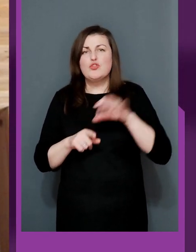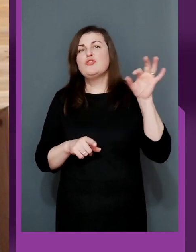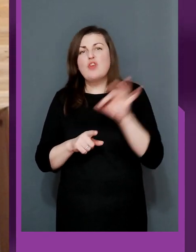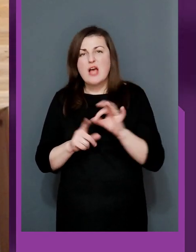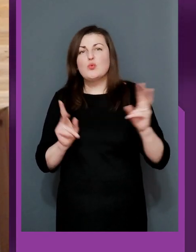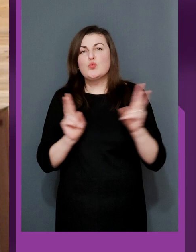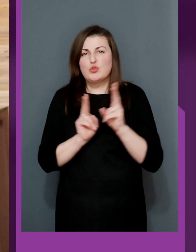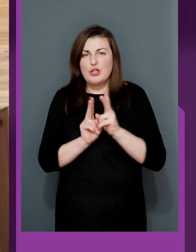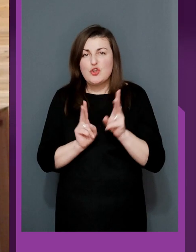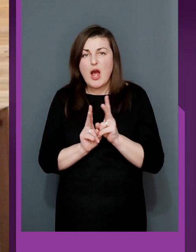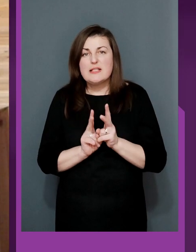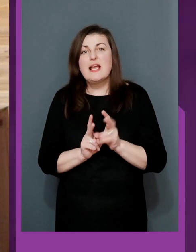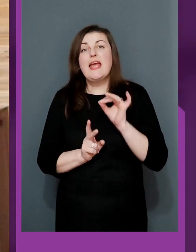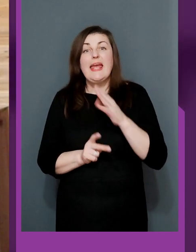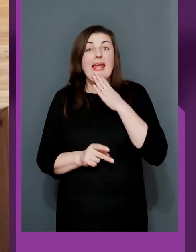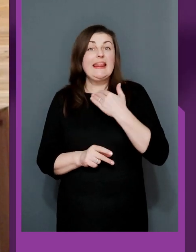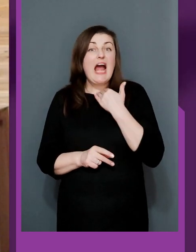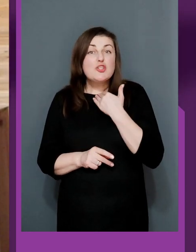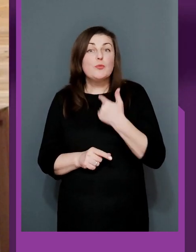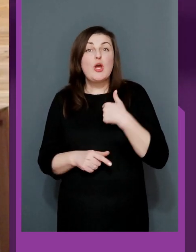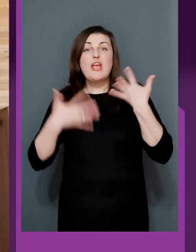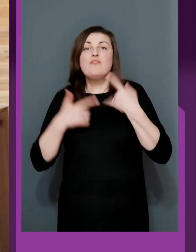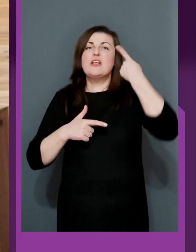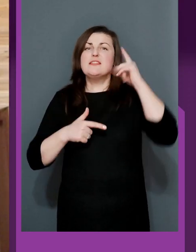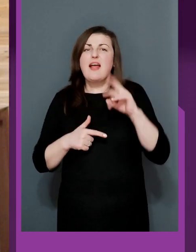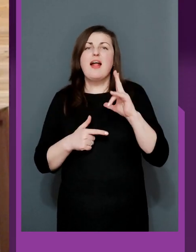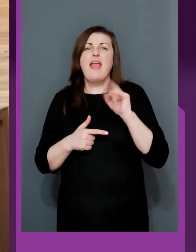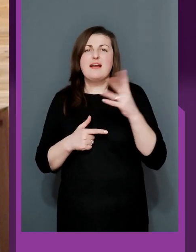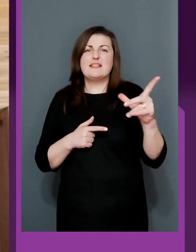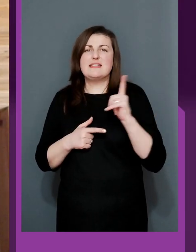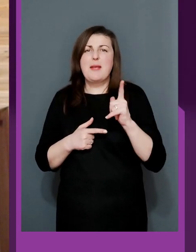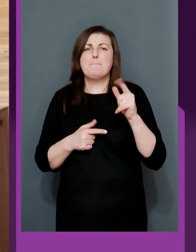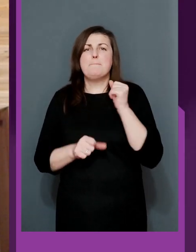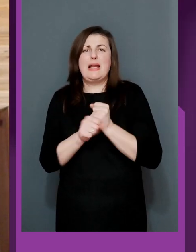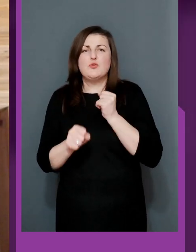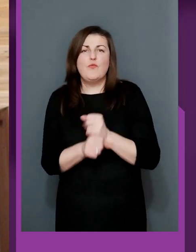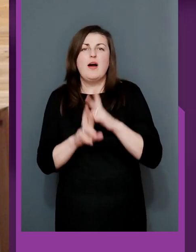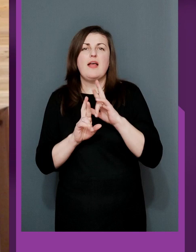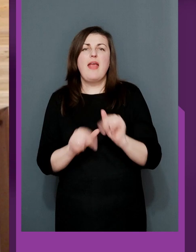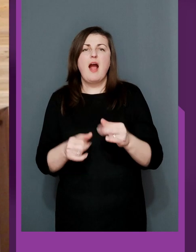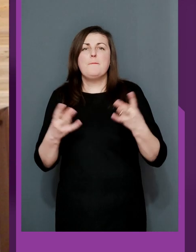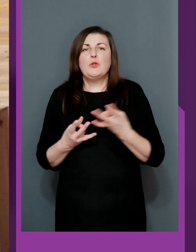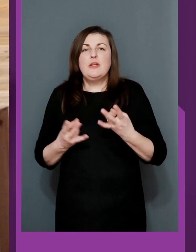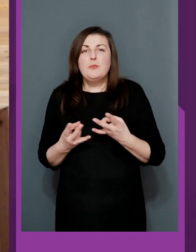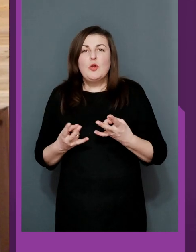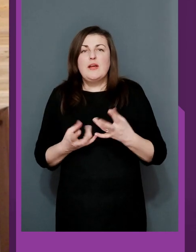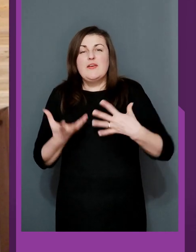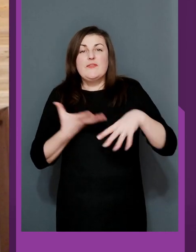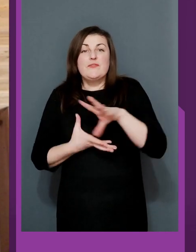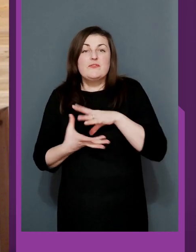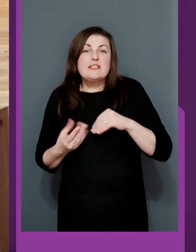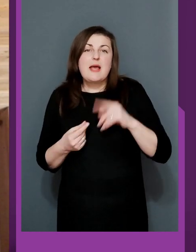часто зустрічалися і начебто Я вже знав як з ним працювати як потрібно